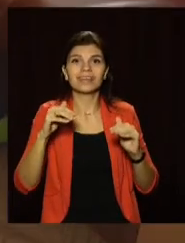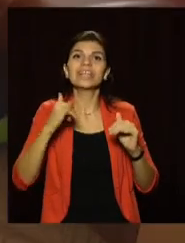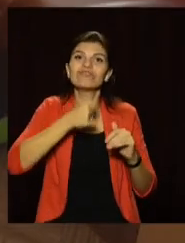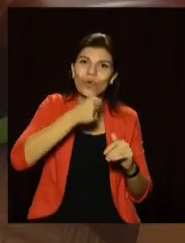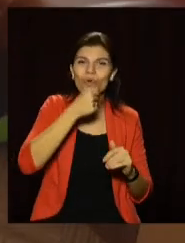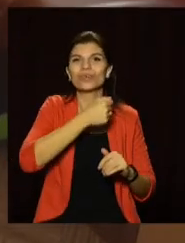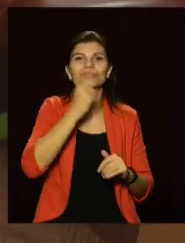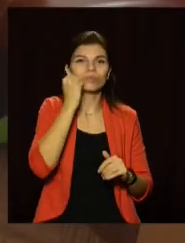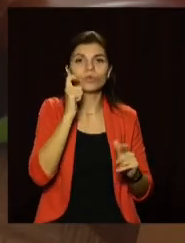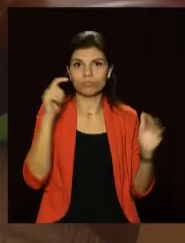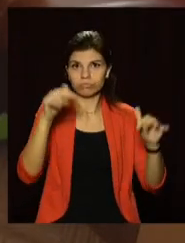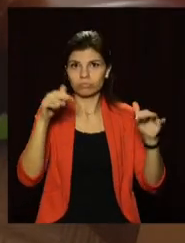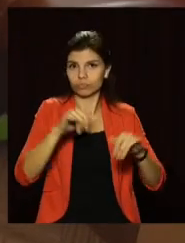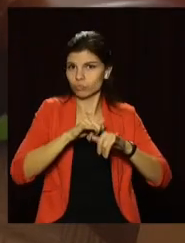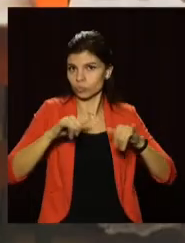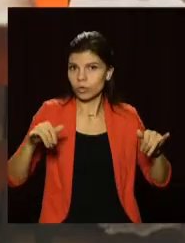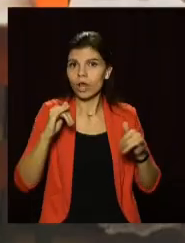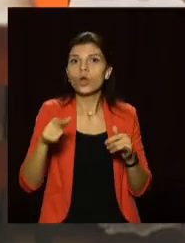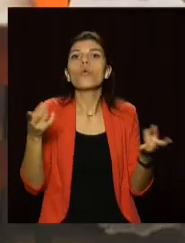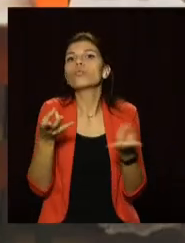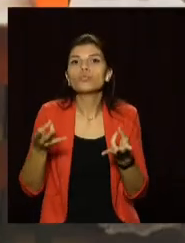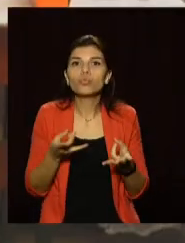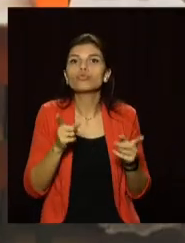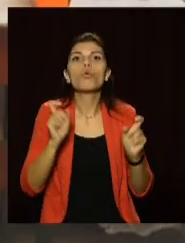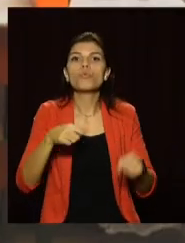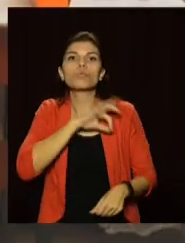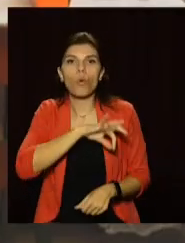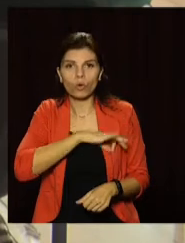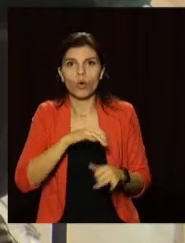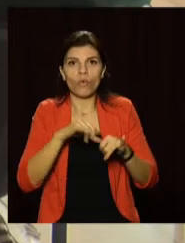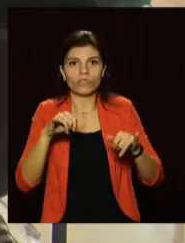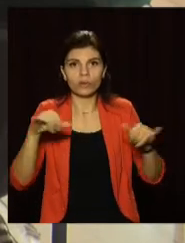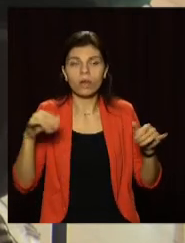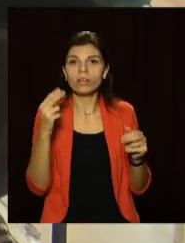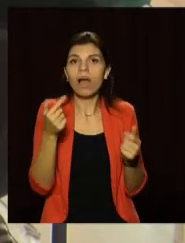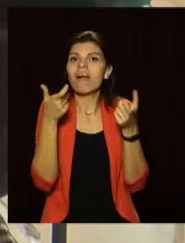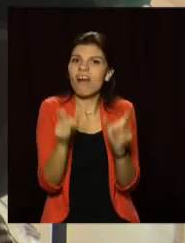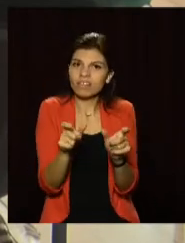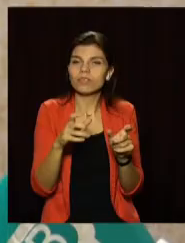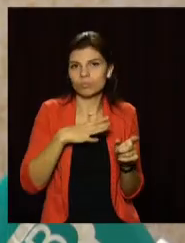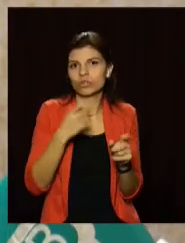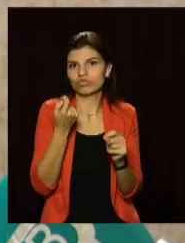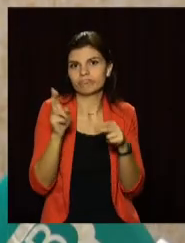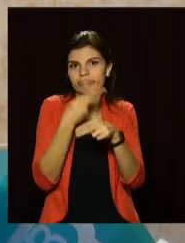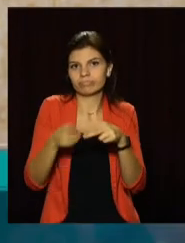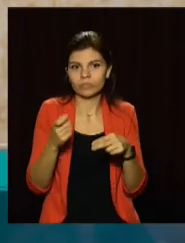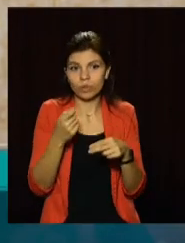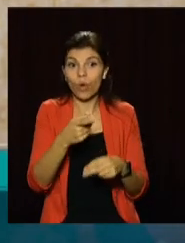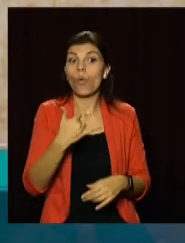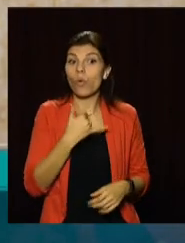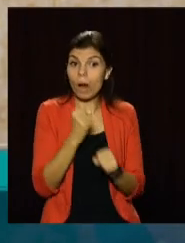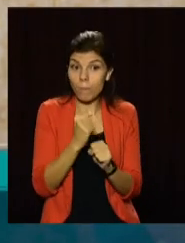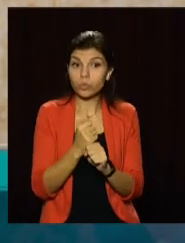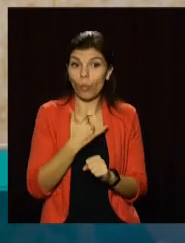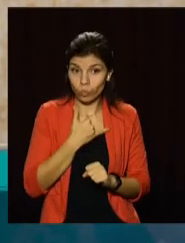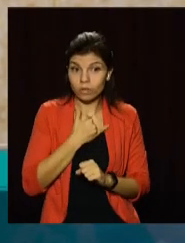центру зростає. Розширюється і спектр послуг, якими вони можуть скористатися. Щоправда, карантин вніс певні корективи. Робота в нас